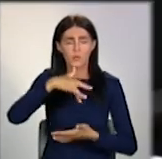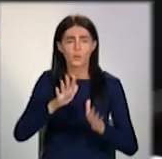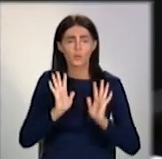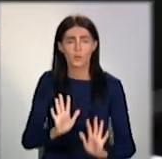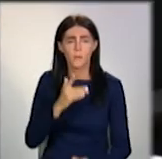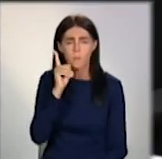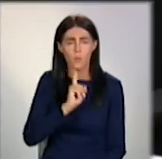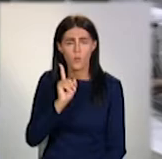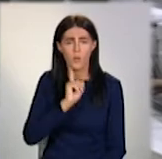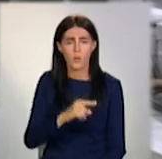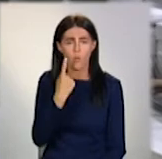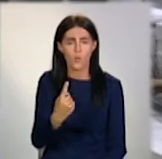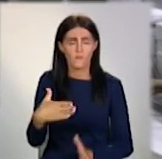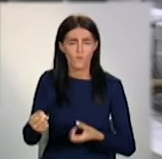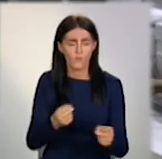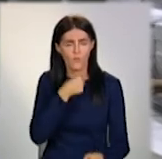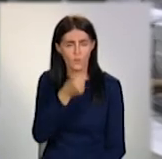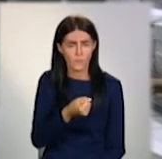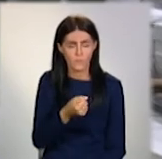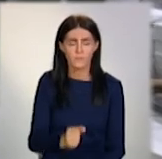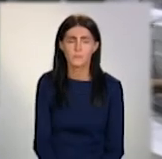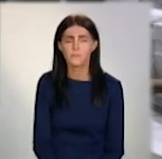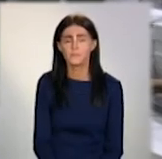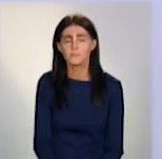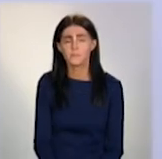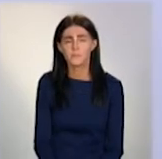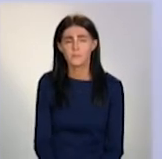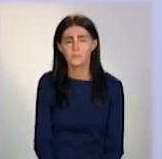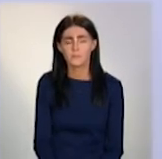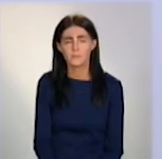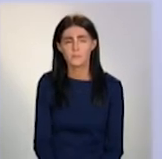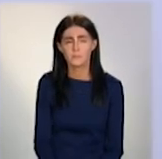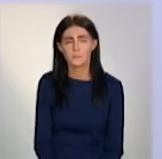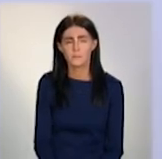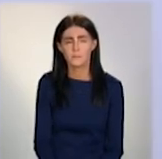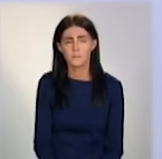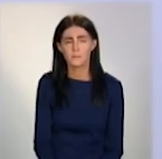поки один такий шофер. Валерія Сімчихіна, Володимир Безоблюков, телеканал «Донбас».